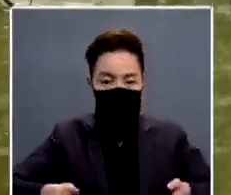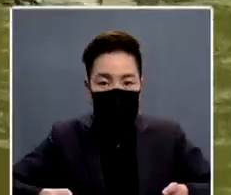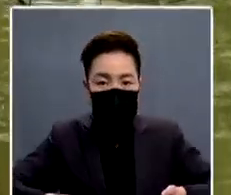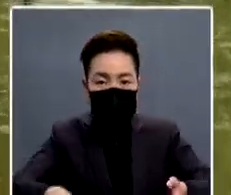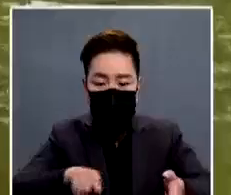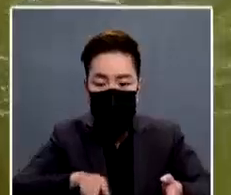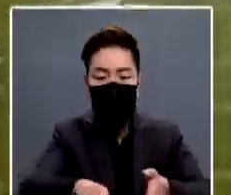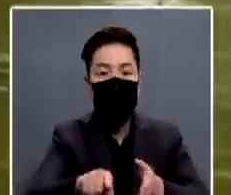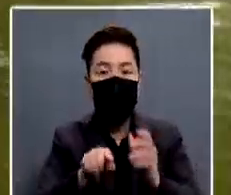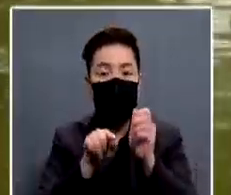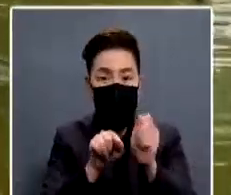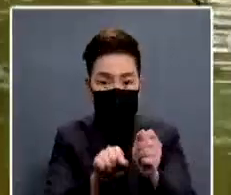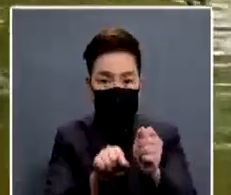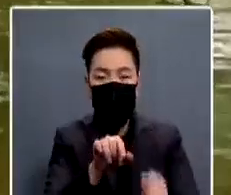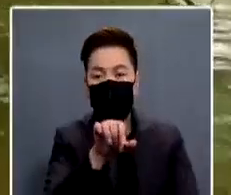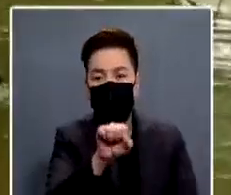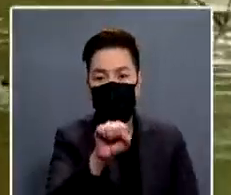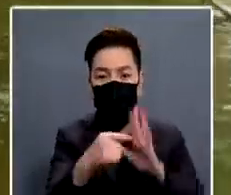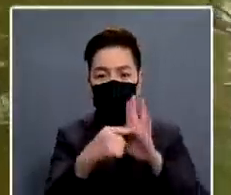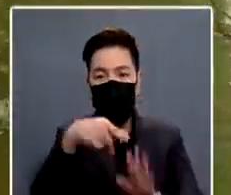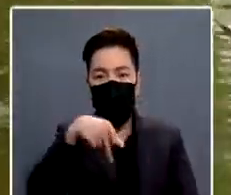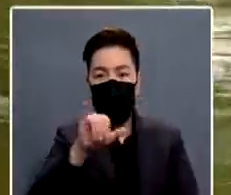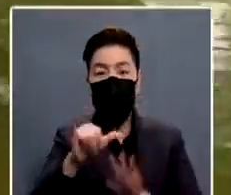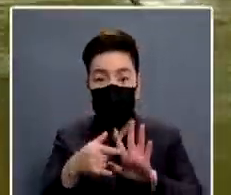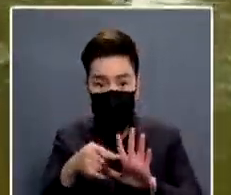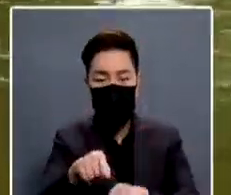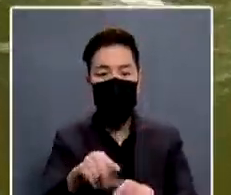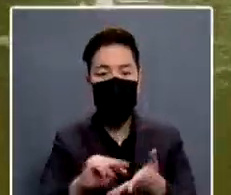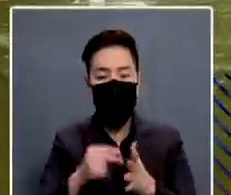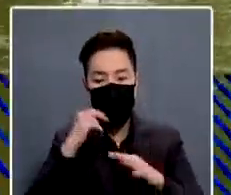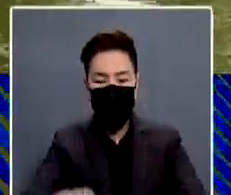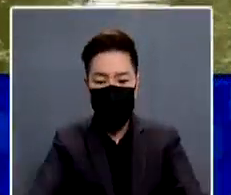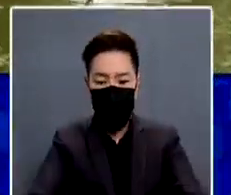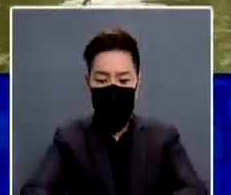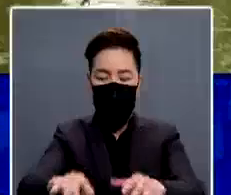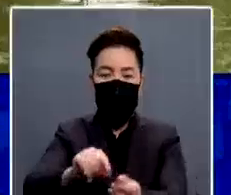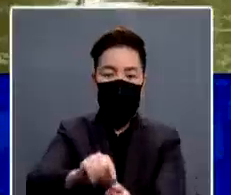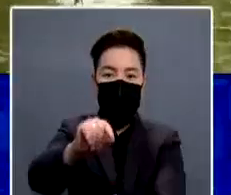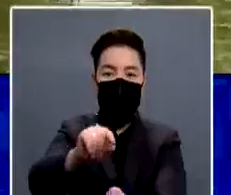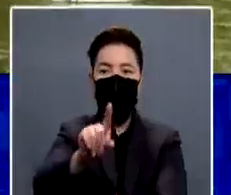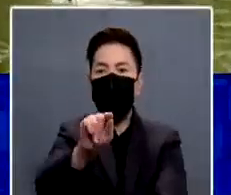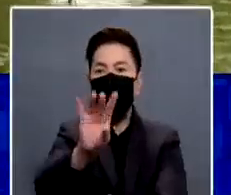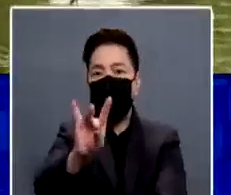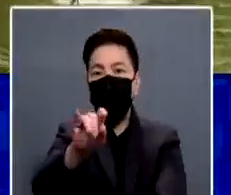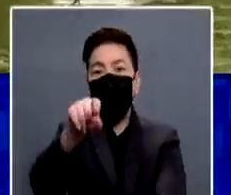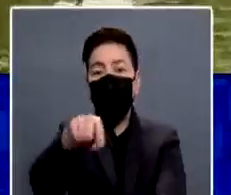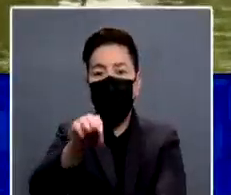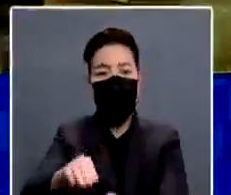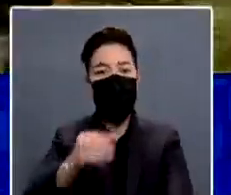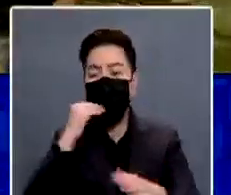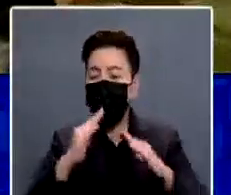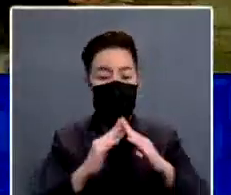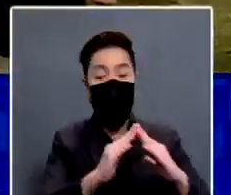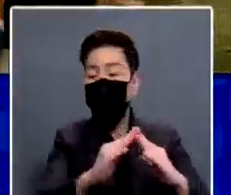ขื่อนที่อำเภอสัพพยาเนี่ยนะคะสูงขึ้น28เซนติเมตรนะคะจนล้นตลิ่งเข้าท่ว